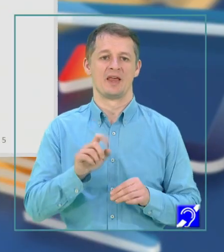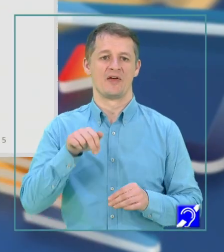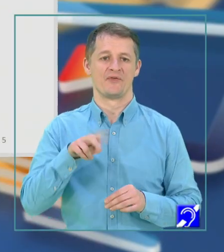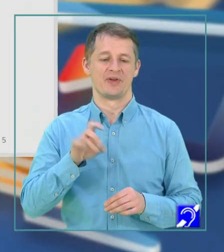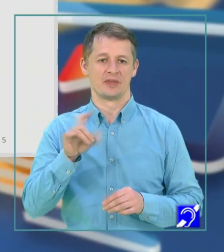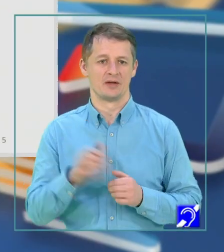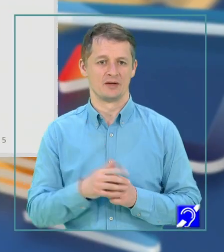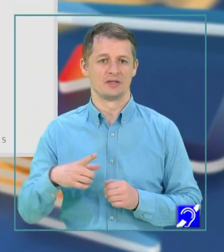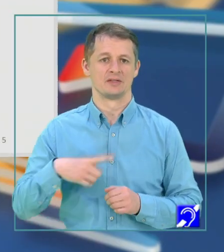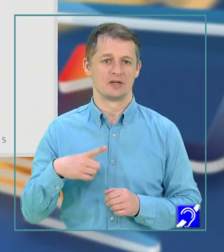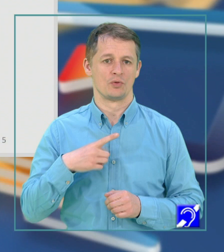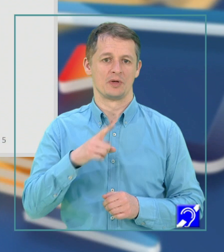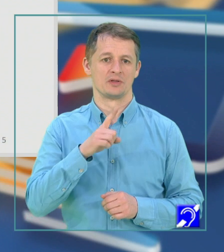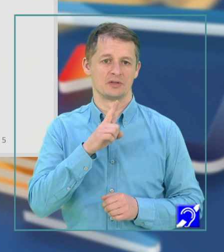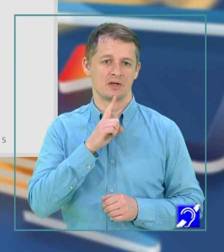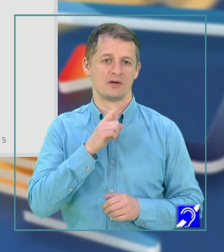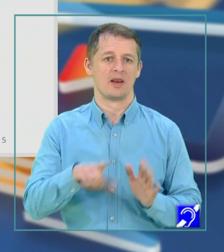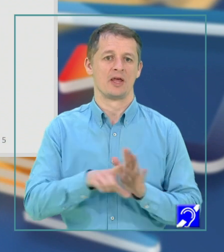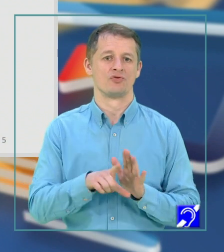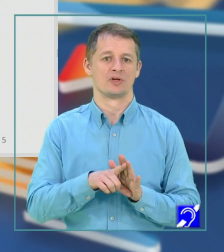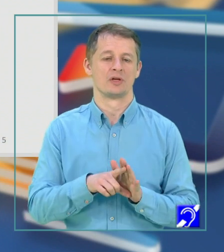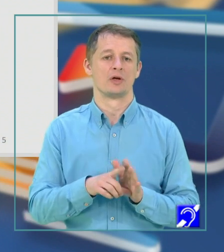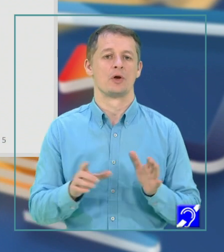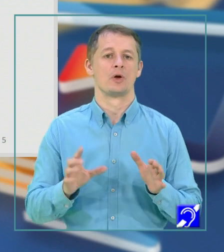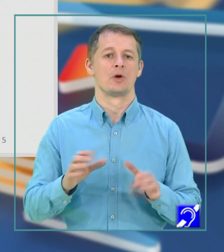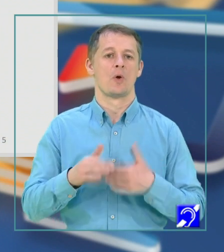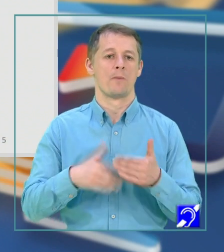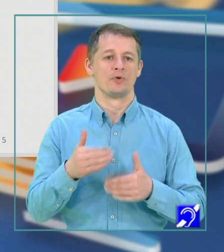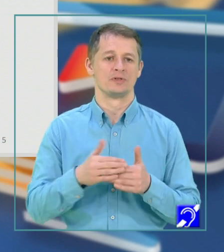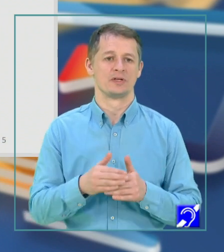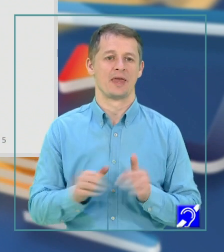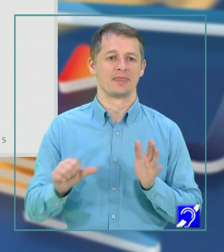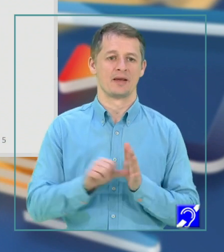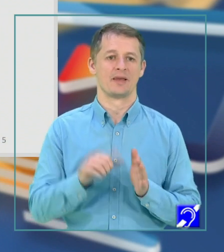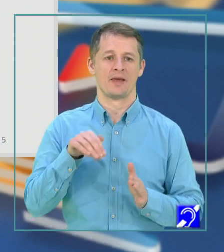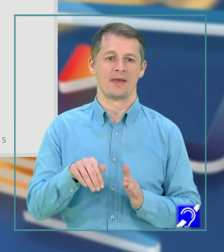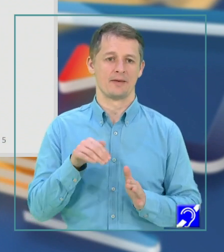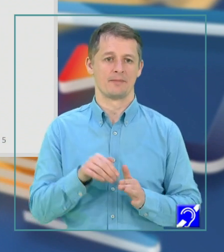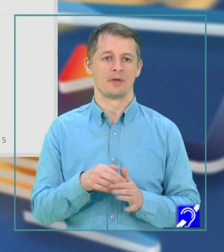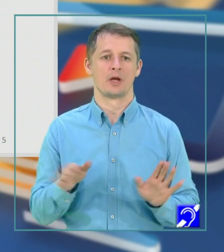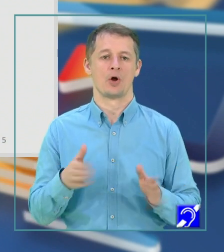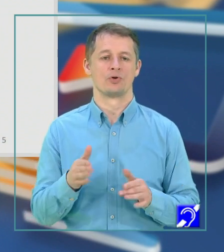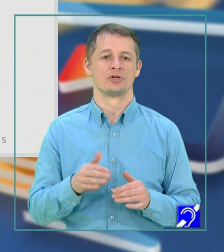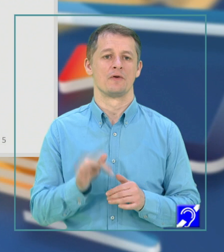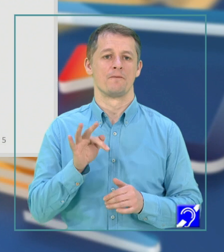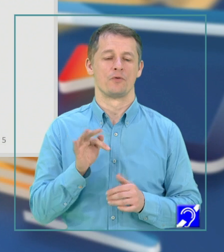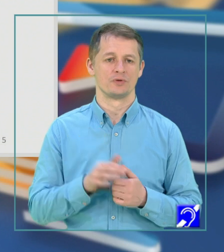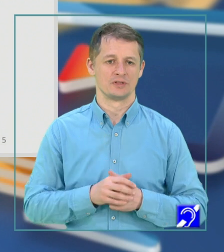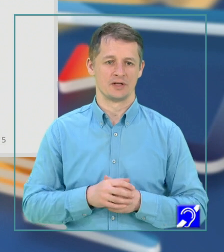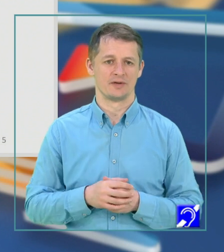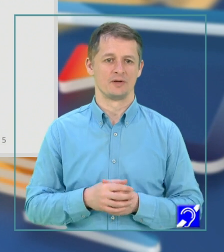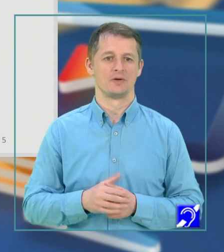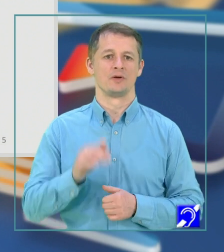de compoziție internă pe M. Orice funcție F definită pe produsul cartezian M ori M